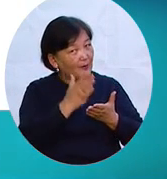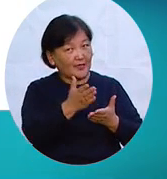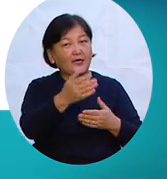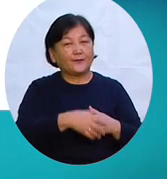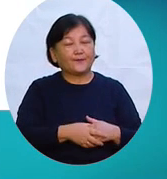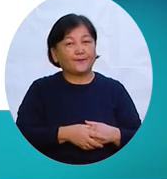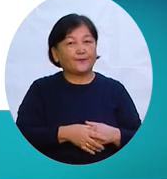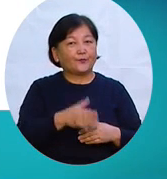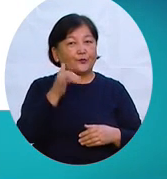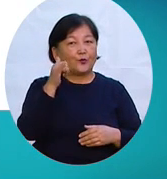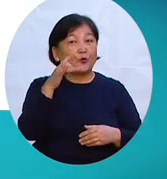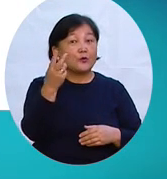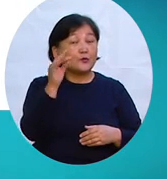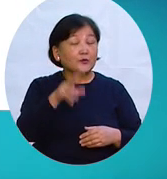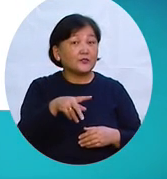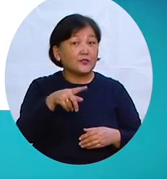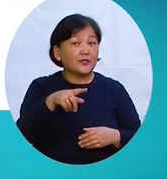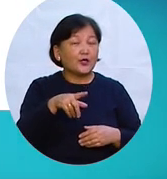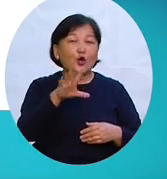Уран дүрслэлийг оновчтой хэрэгэлснээр